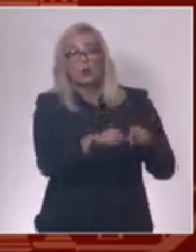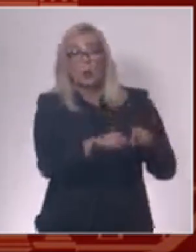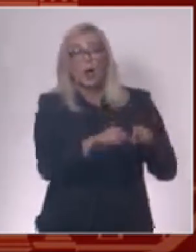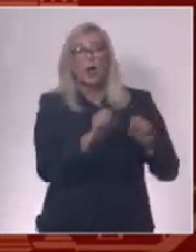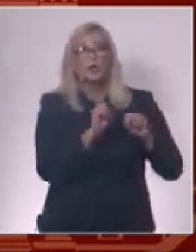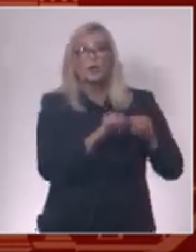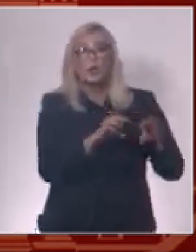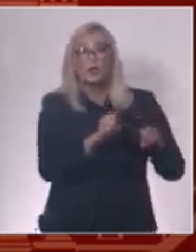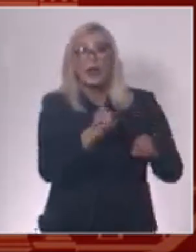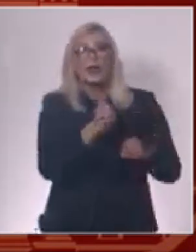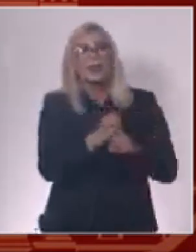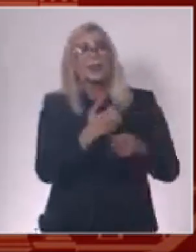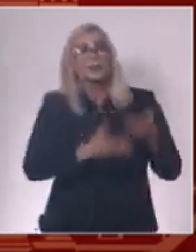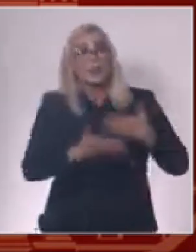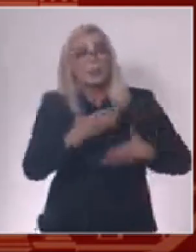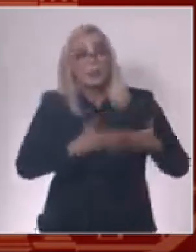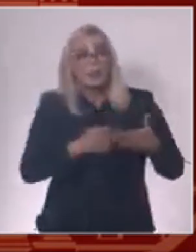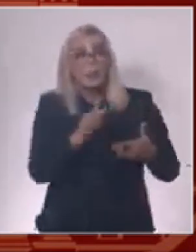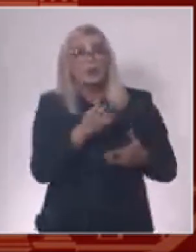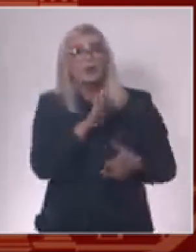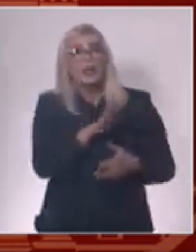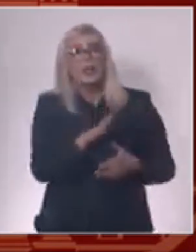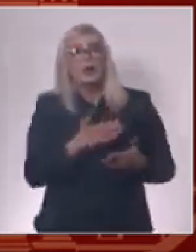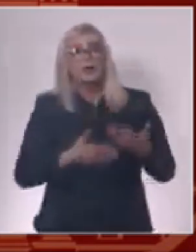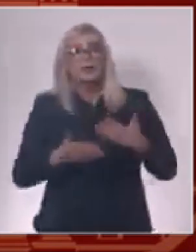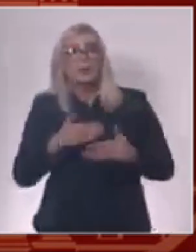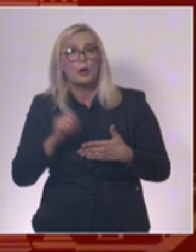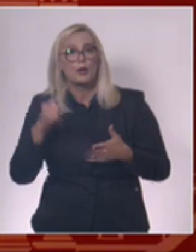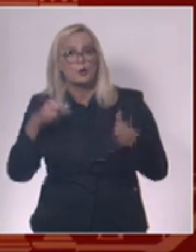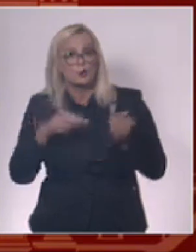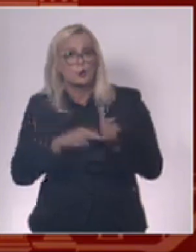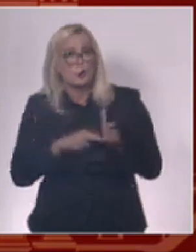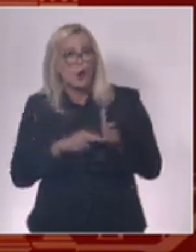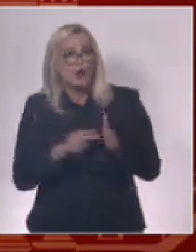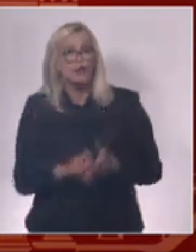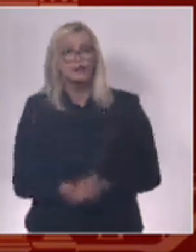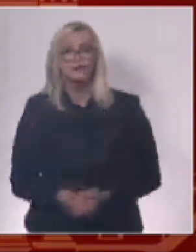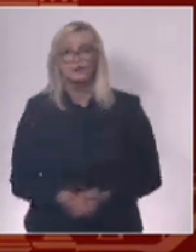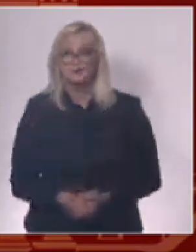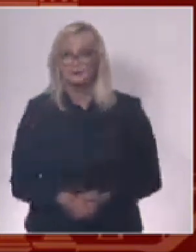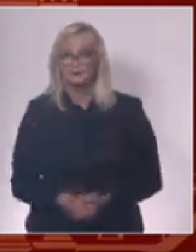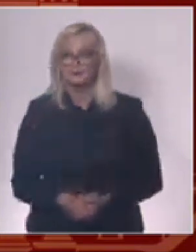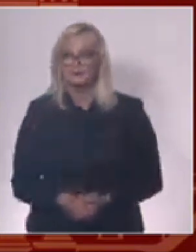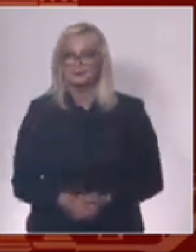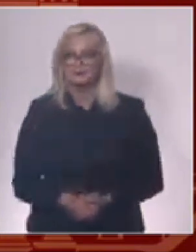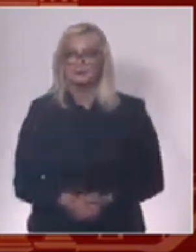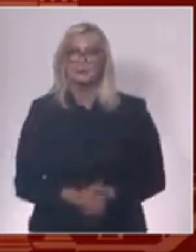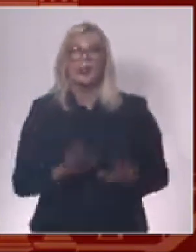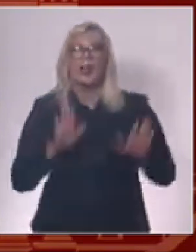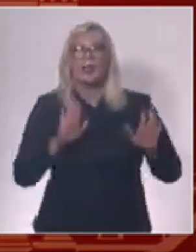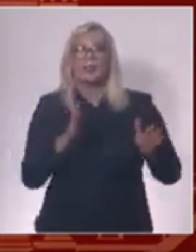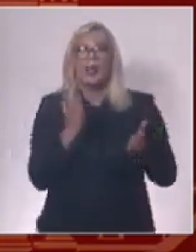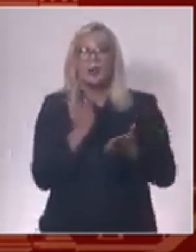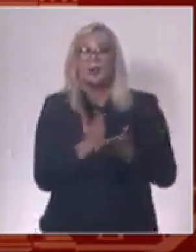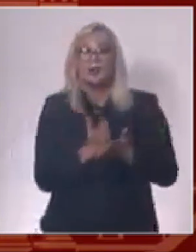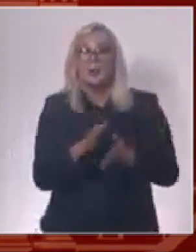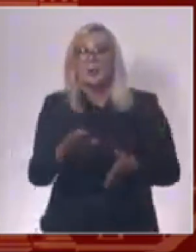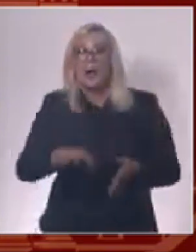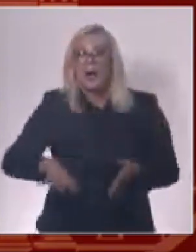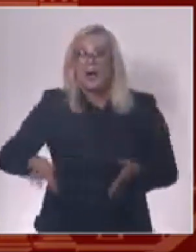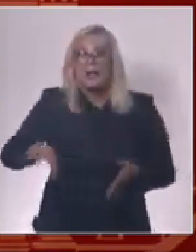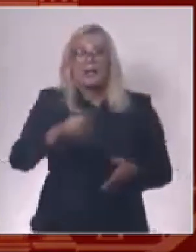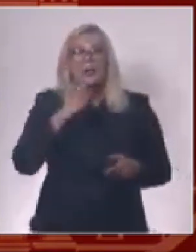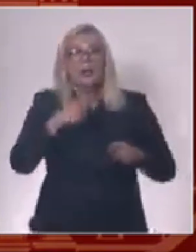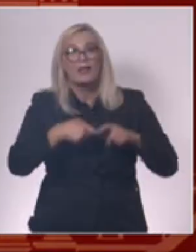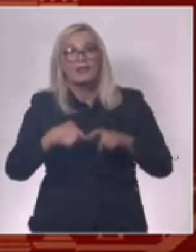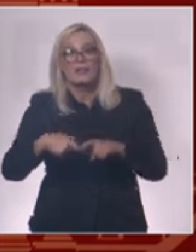да се преработува и од него да се произведува дури и електрична енергија. И таков тип на регионално поврзување